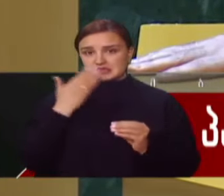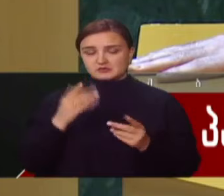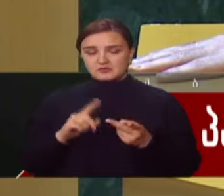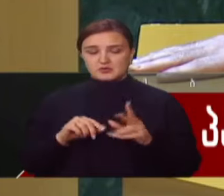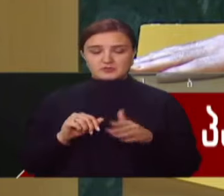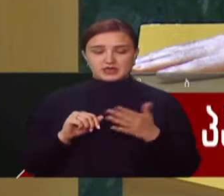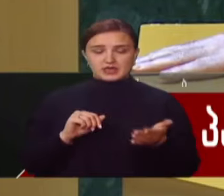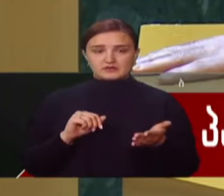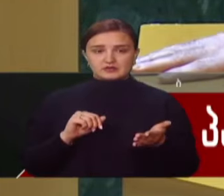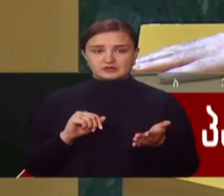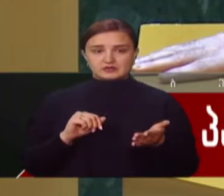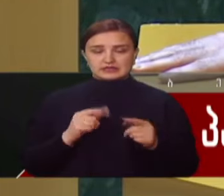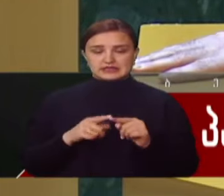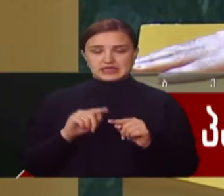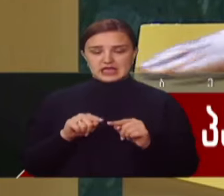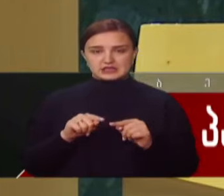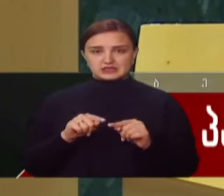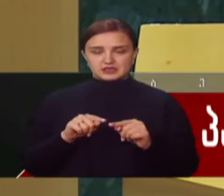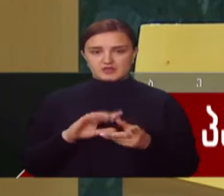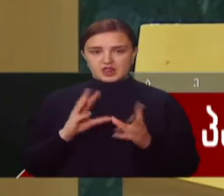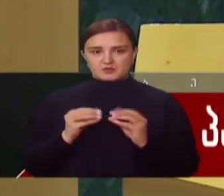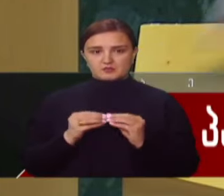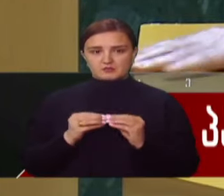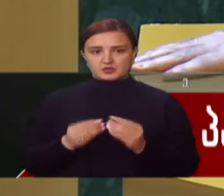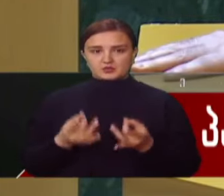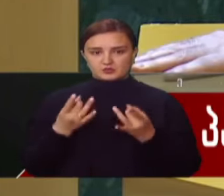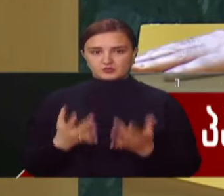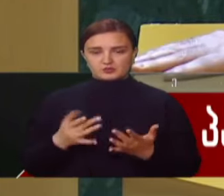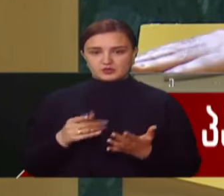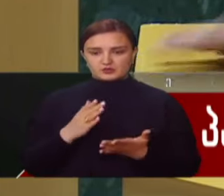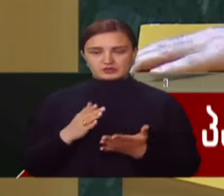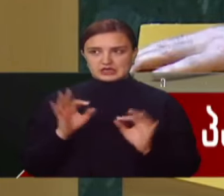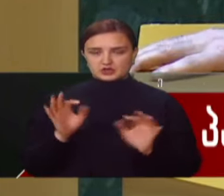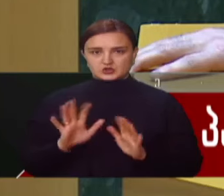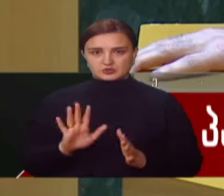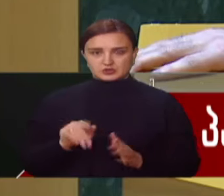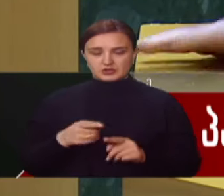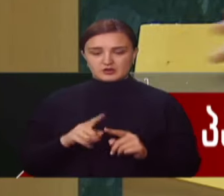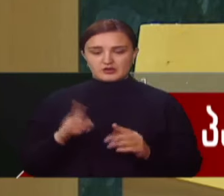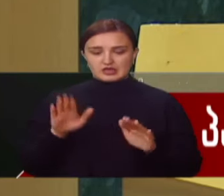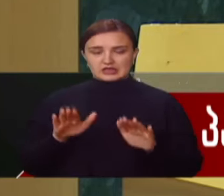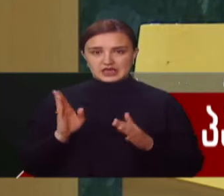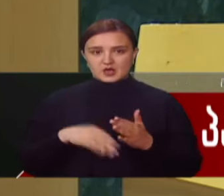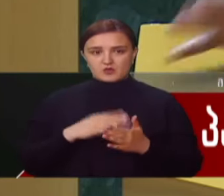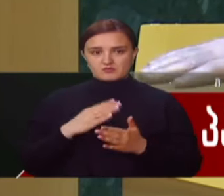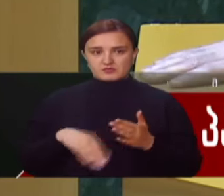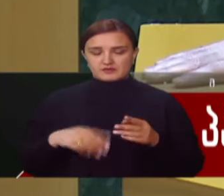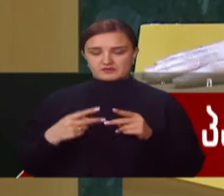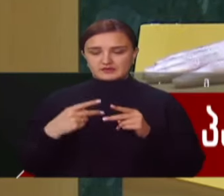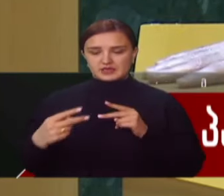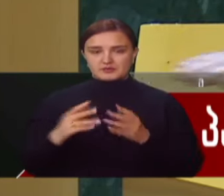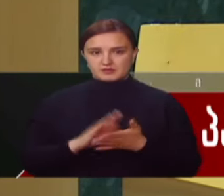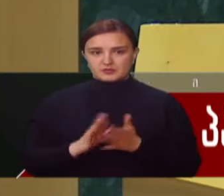hriv, es privilegie bi, ugla eticul adaris gamartlebuli, votirebis gaukmeba, tanabar